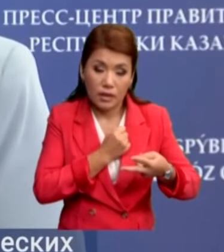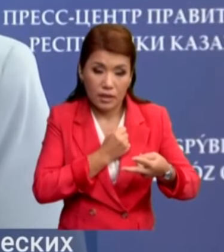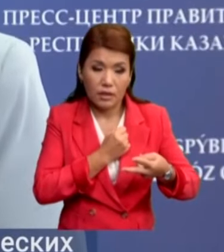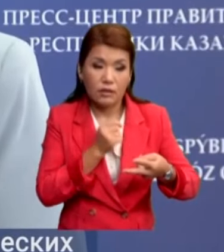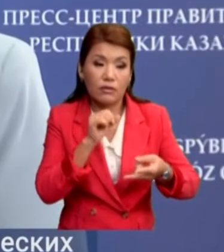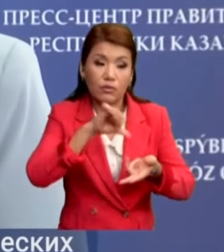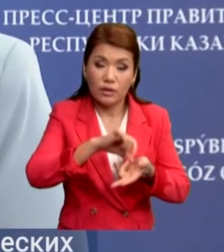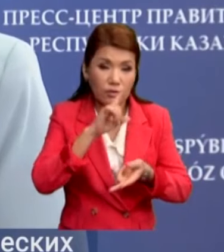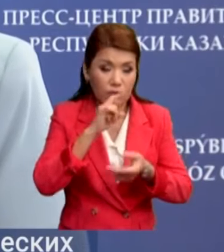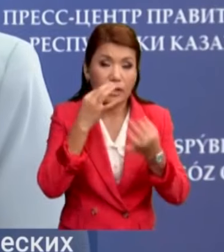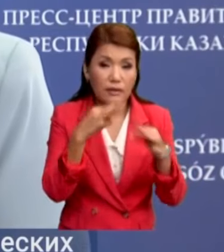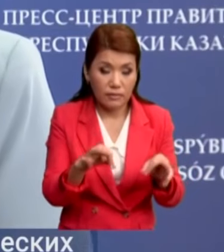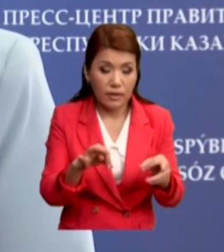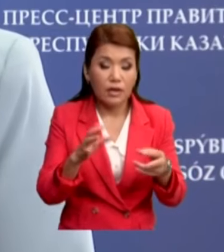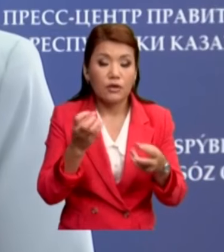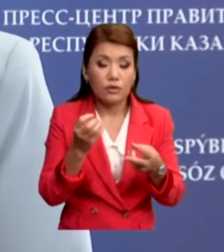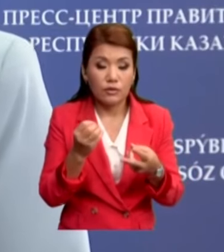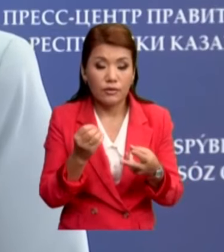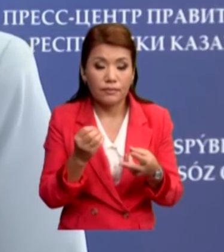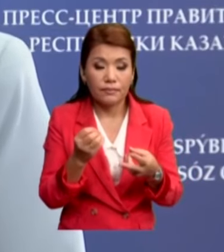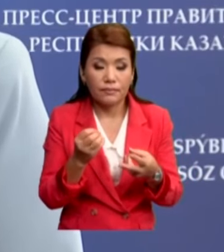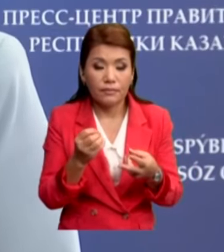босату. Және де жаңағы